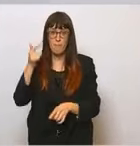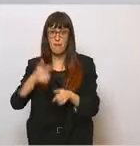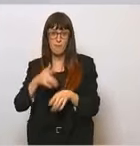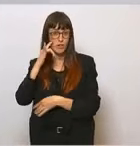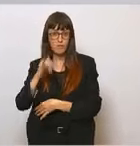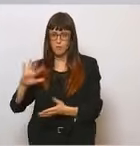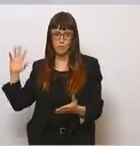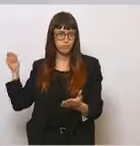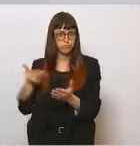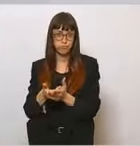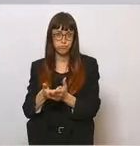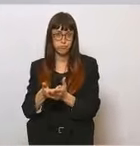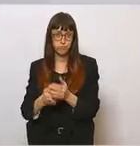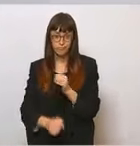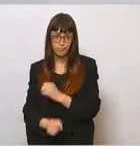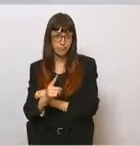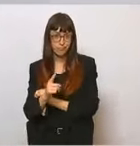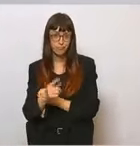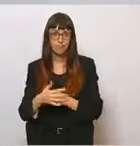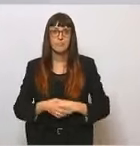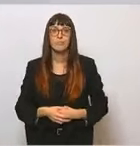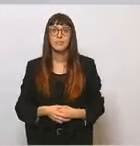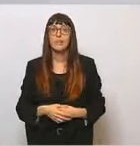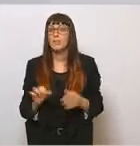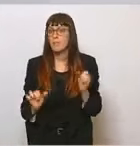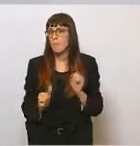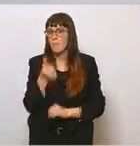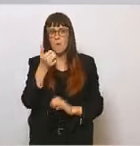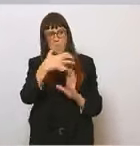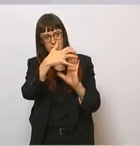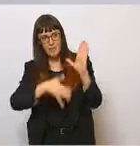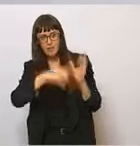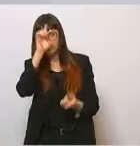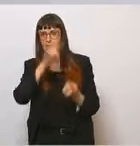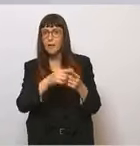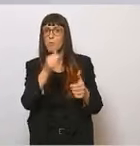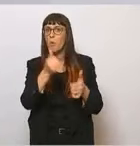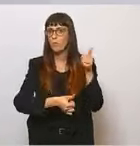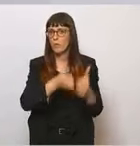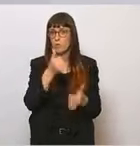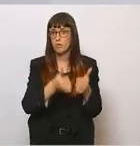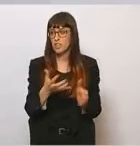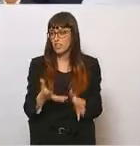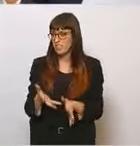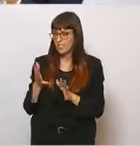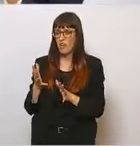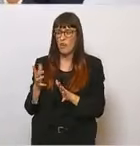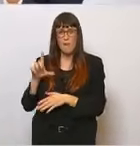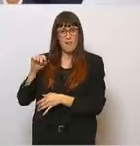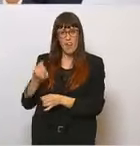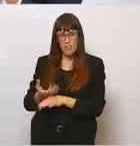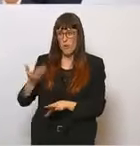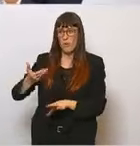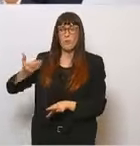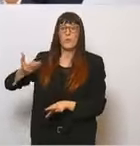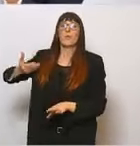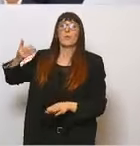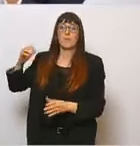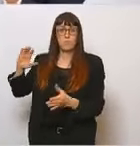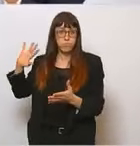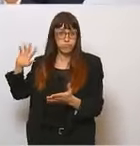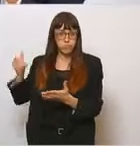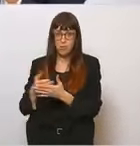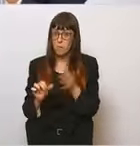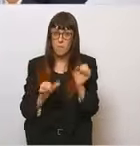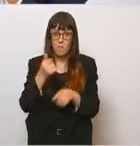disons-le comme ça, pour l'un des textes de concurrence les plus importants de ces dernières décennies, peut-être depuis la conception de la politique de